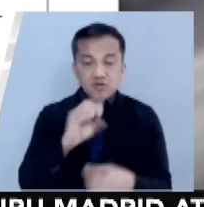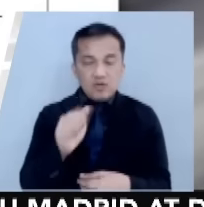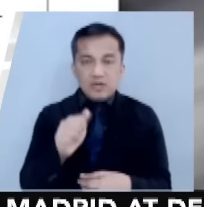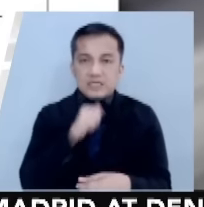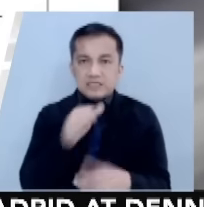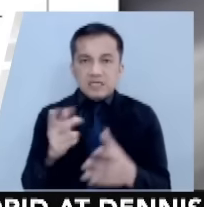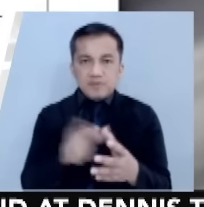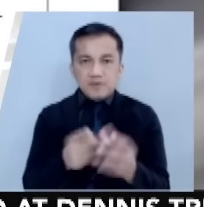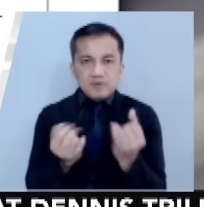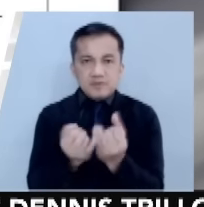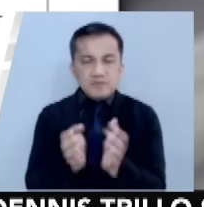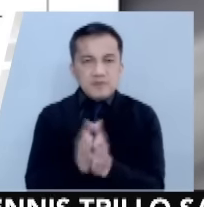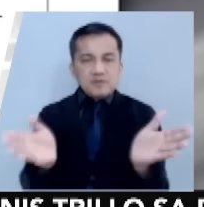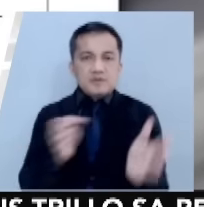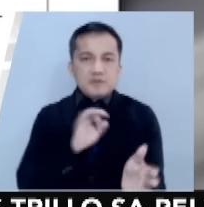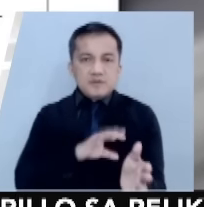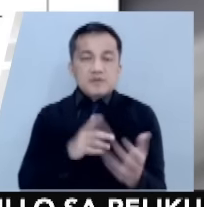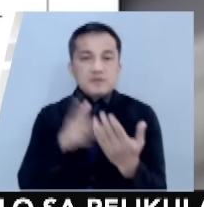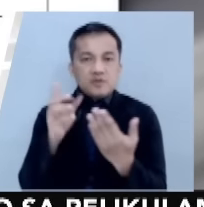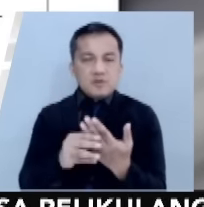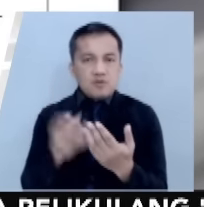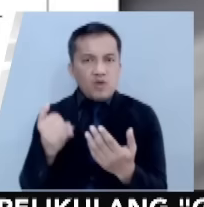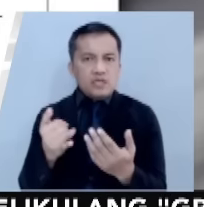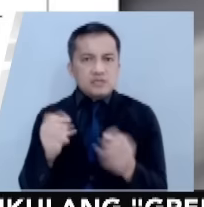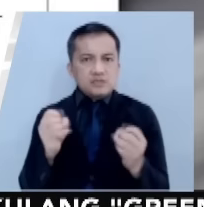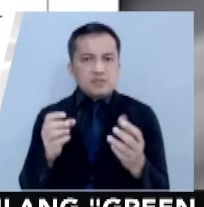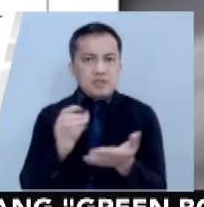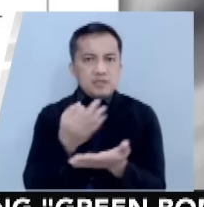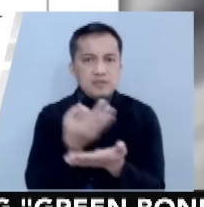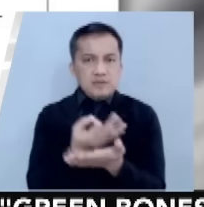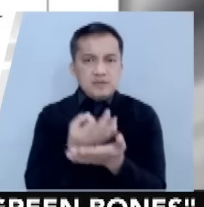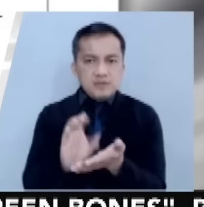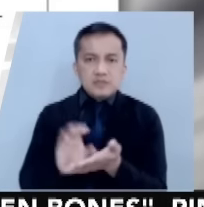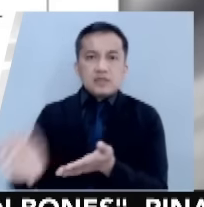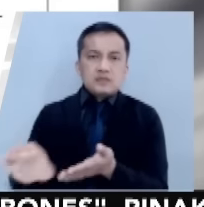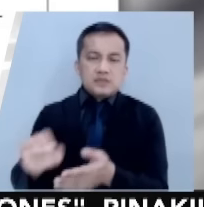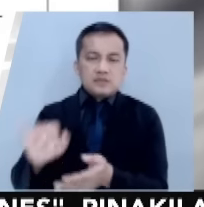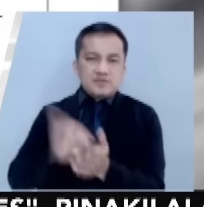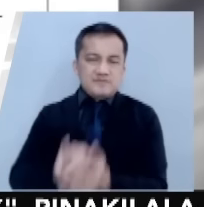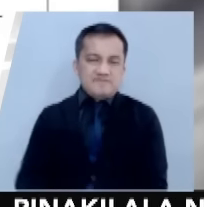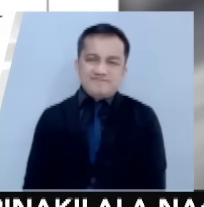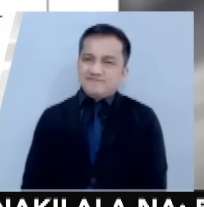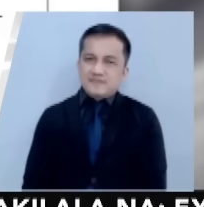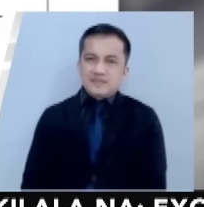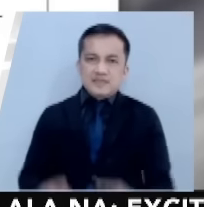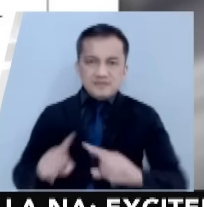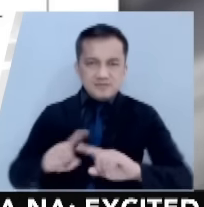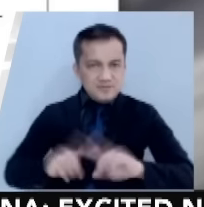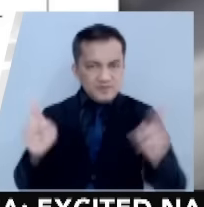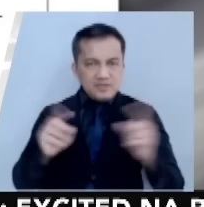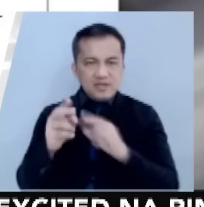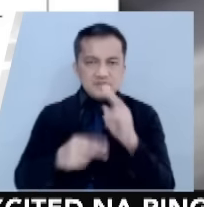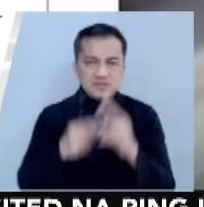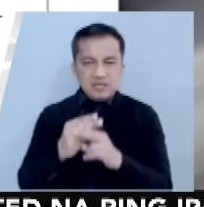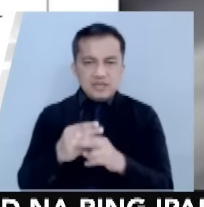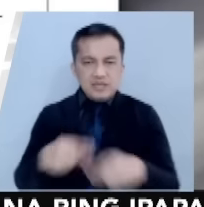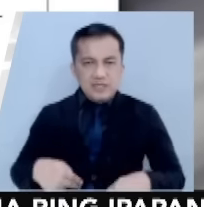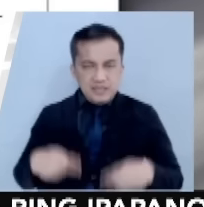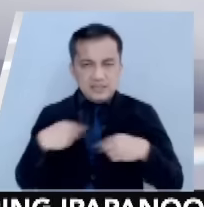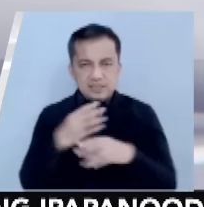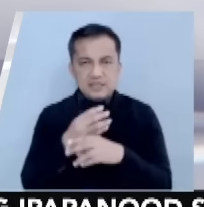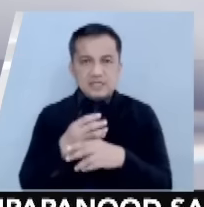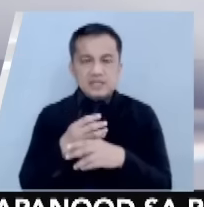ng benefit programs dahil karamihan ng pondo ay inilagay sa investments. Taliwas daw ito sa Universal Healthcare Act. Sabi ng